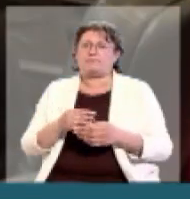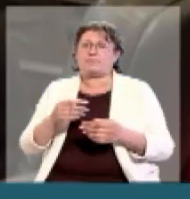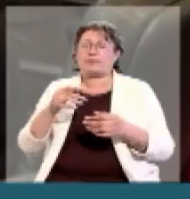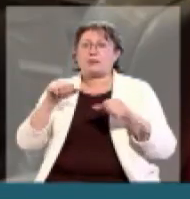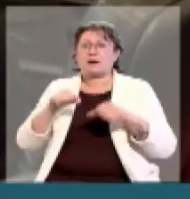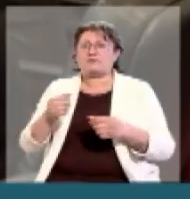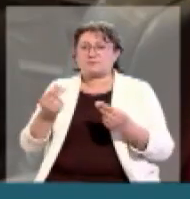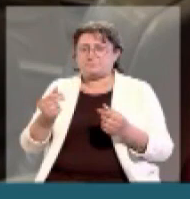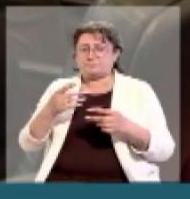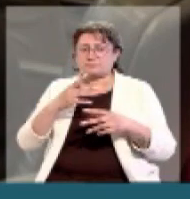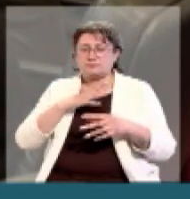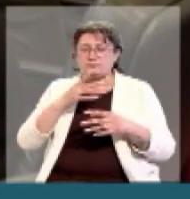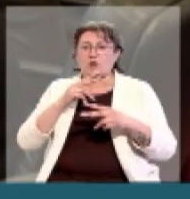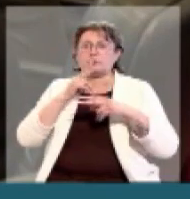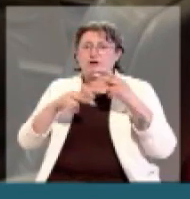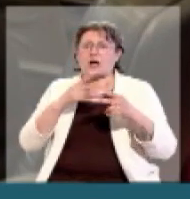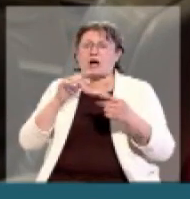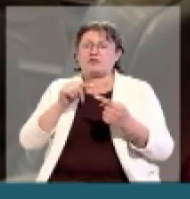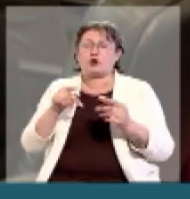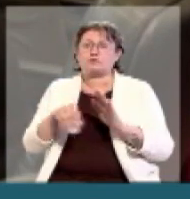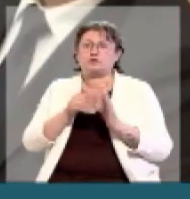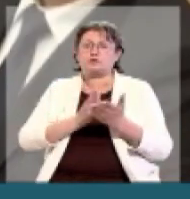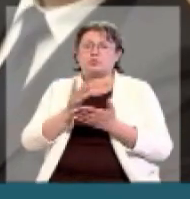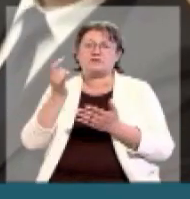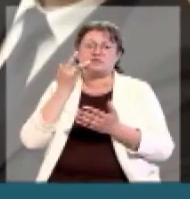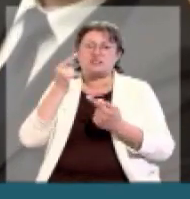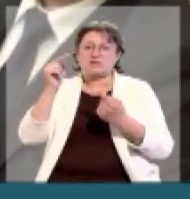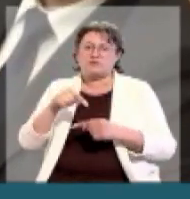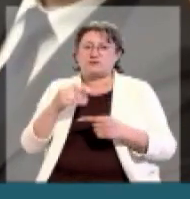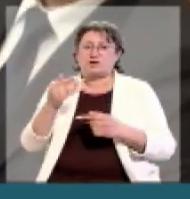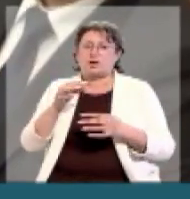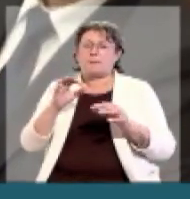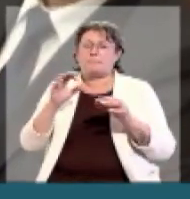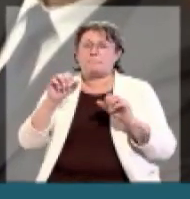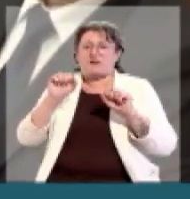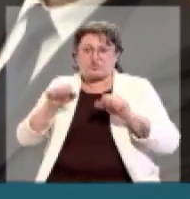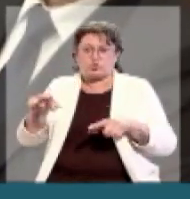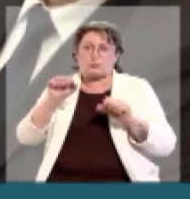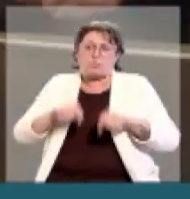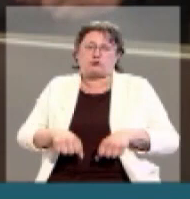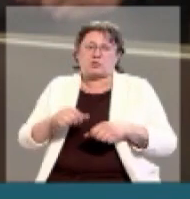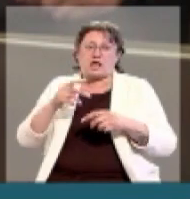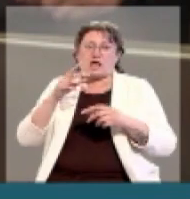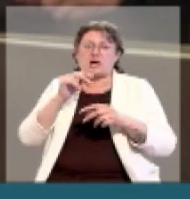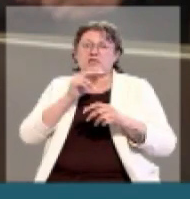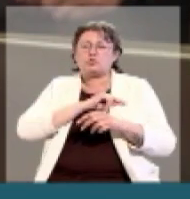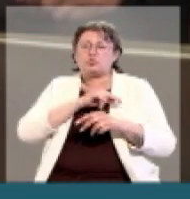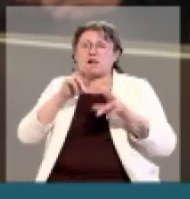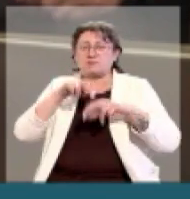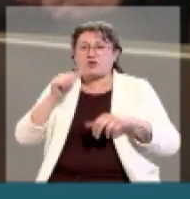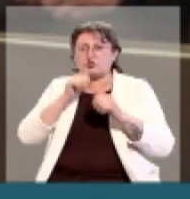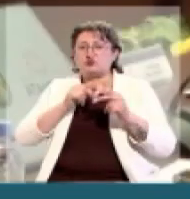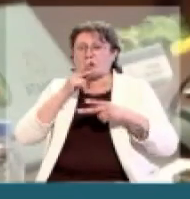Стоит отметить, что обращения, которые поступают в антикоррупционную службу, не всегда соответствуют их компетенции. Однако сотрудники рассматривают каждое.